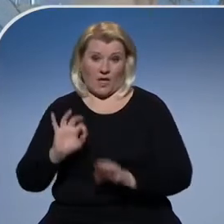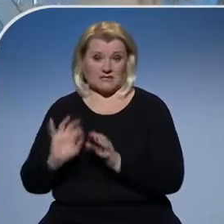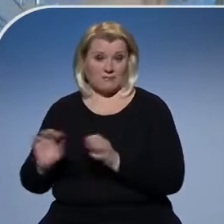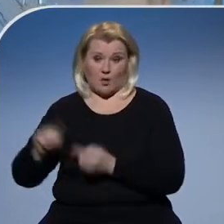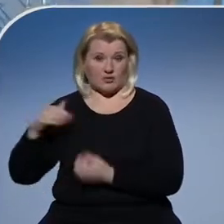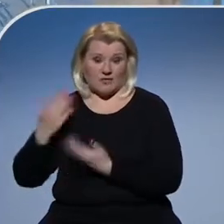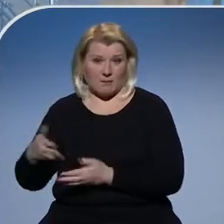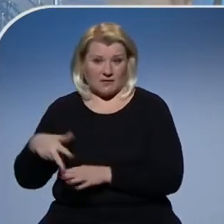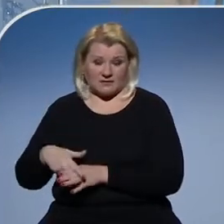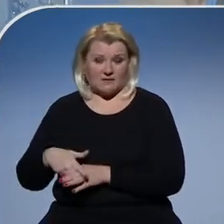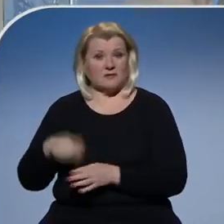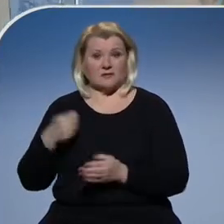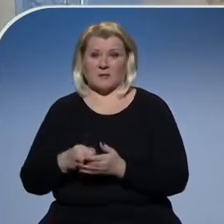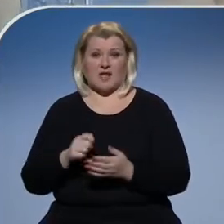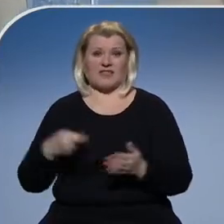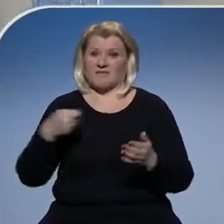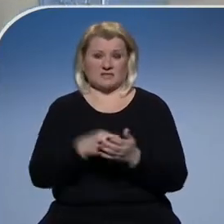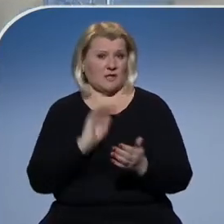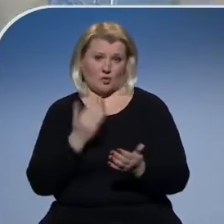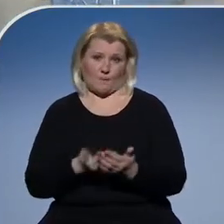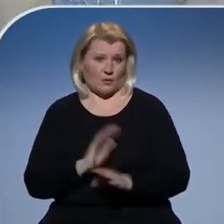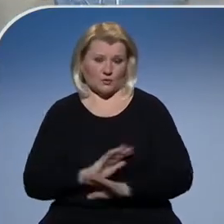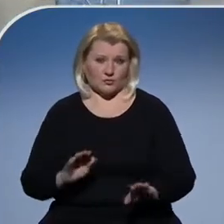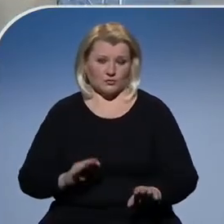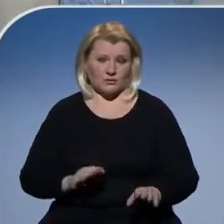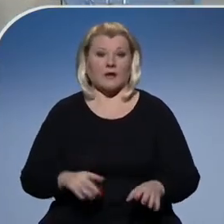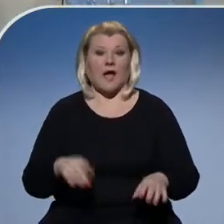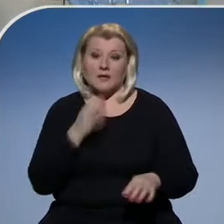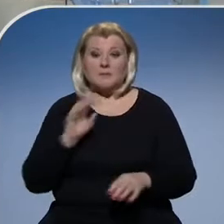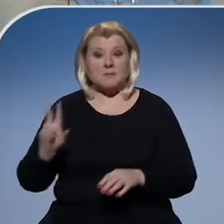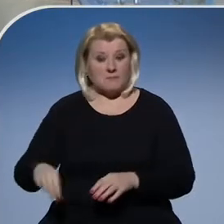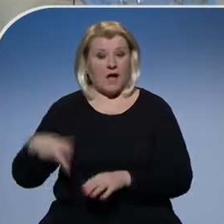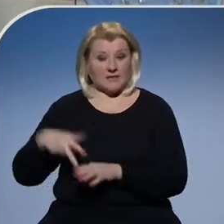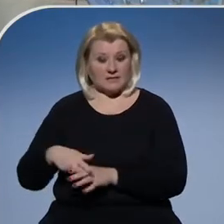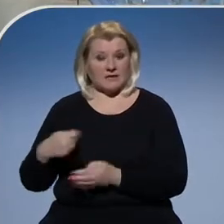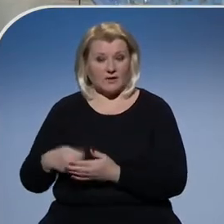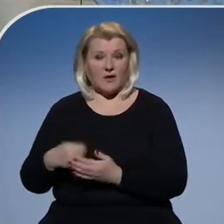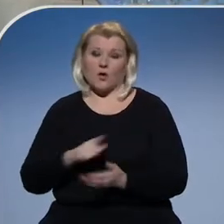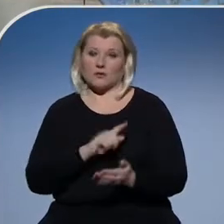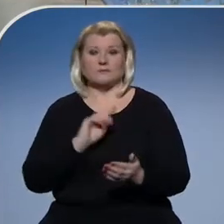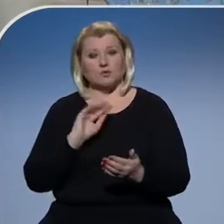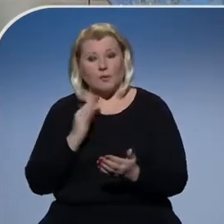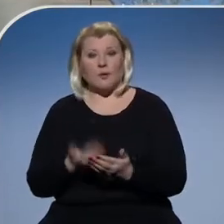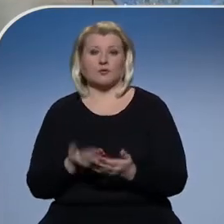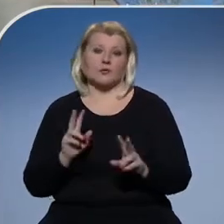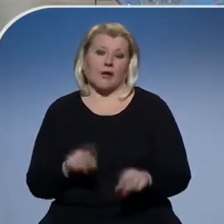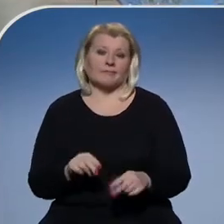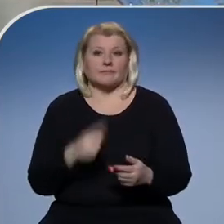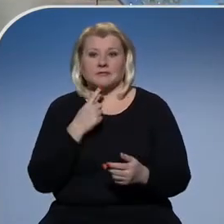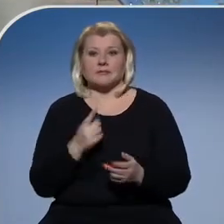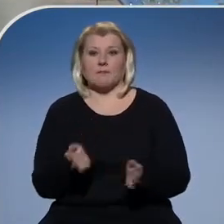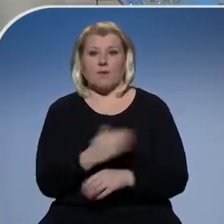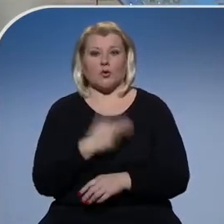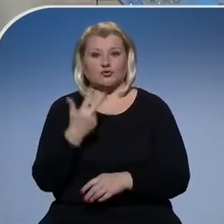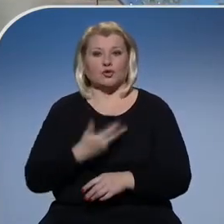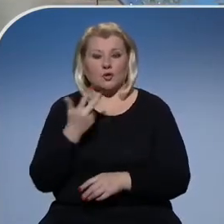v takovém případě potom pro vás navrhne investici, která je pro vás vhodná, ať už je to časový horizont, například si řeknete, za 3 roky chci rekonstruovat,